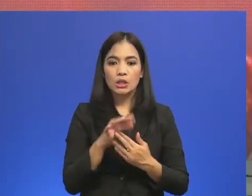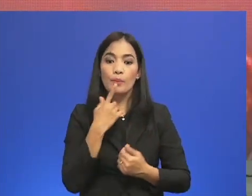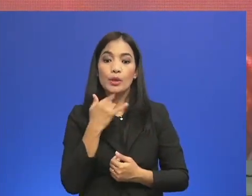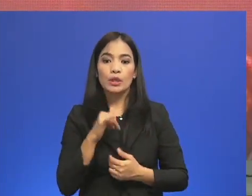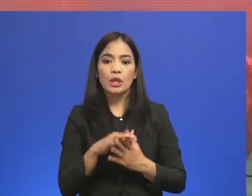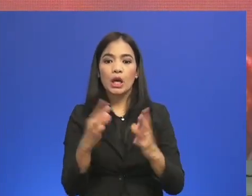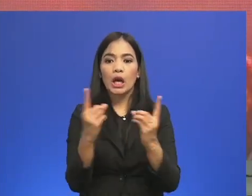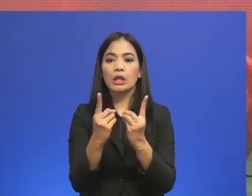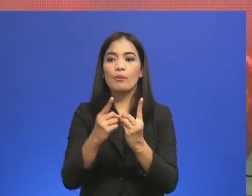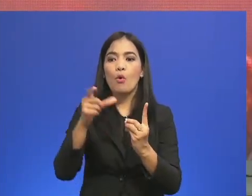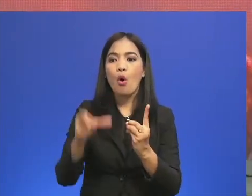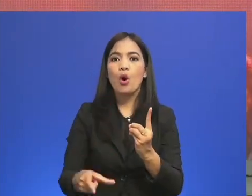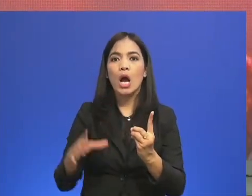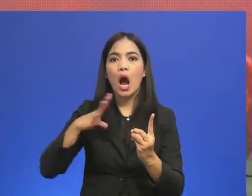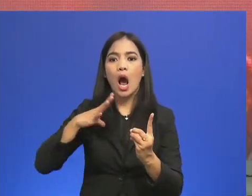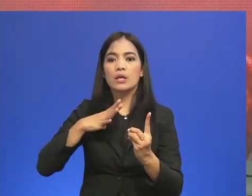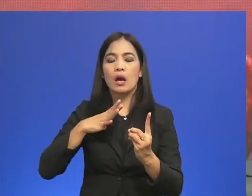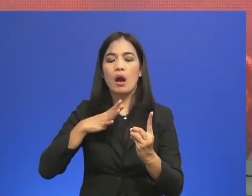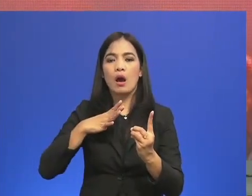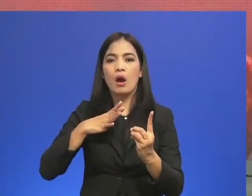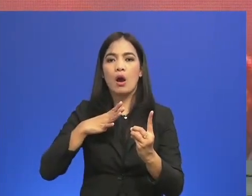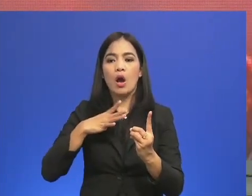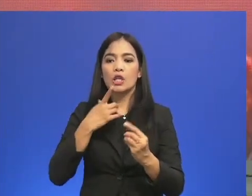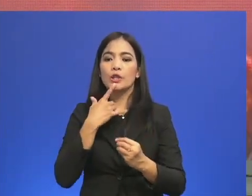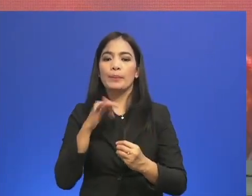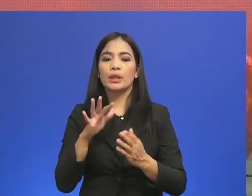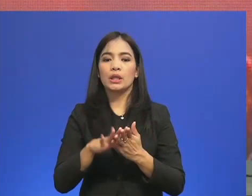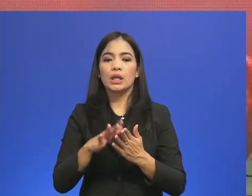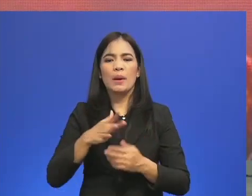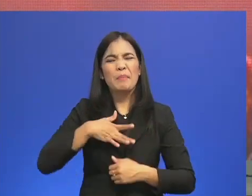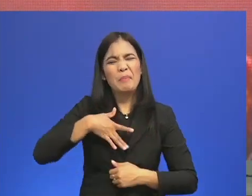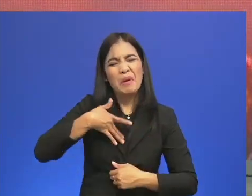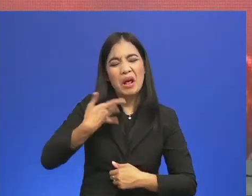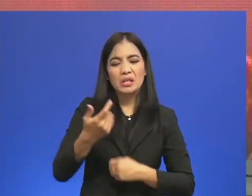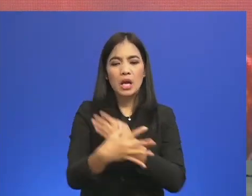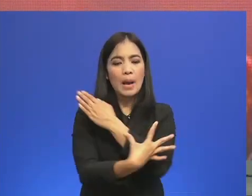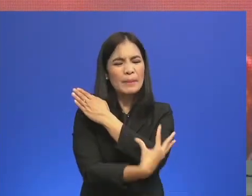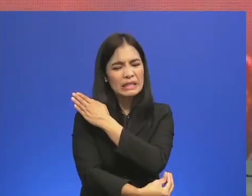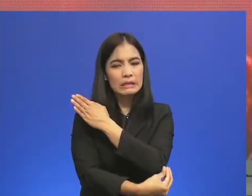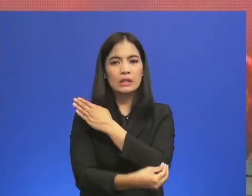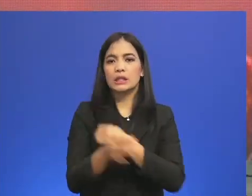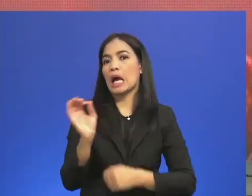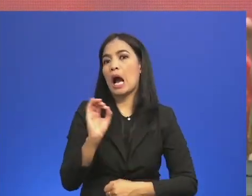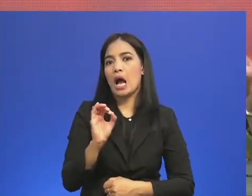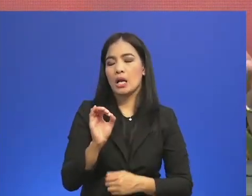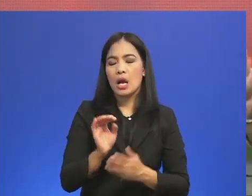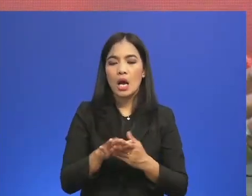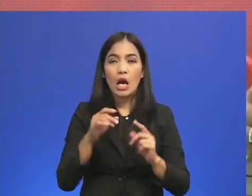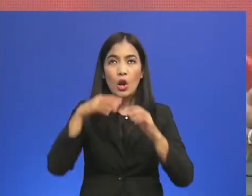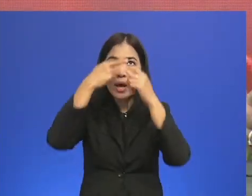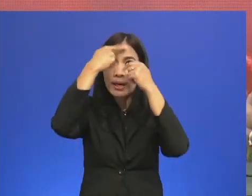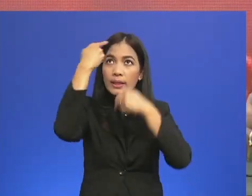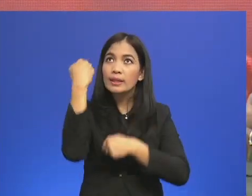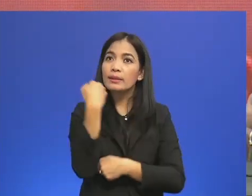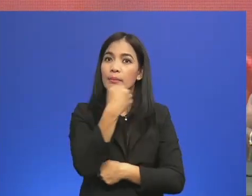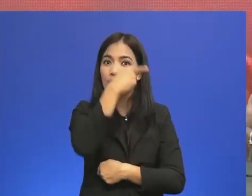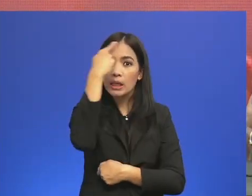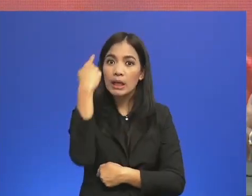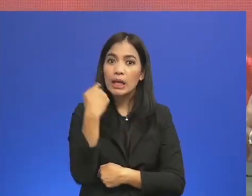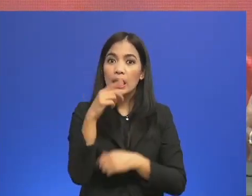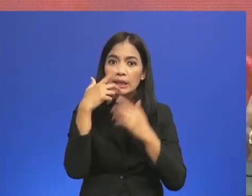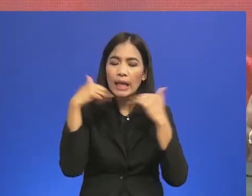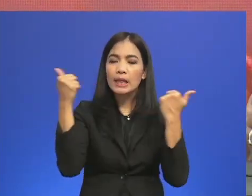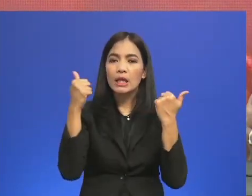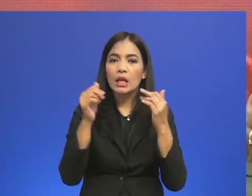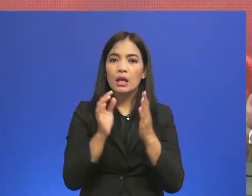kaya secara materi. Jangan merasa tidak cantik ketika bertemu dengan wanita secara penampilan umum